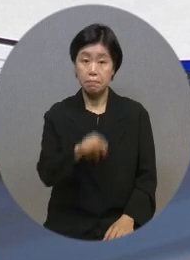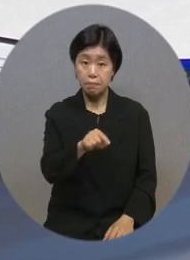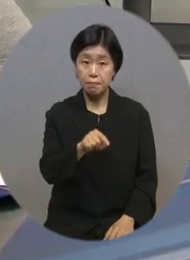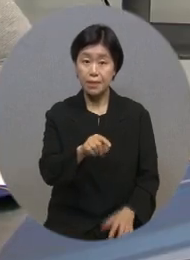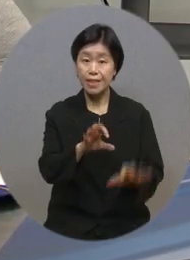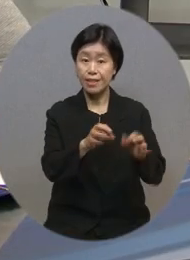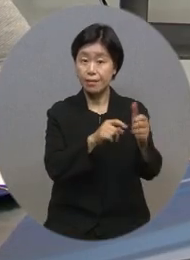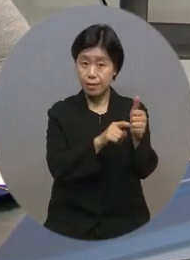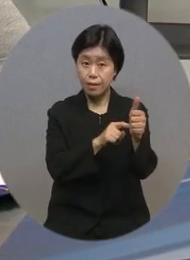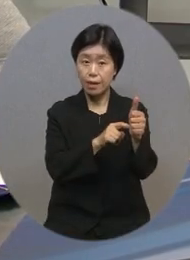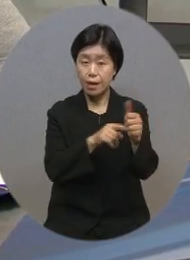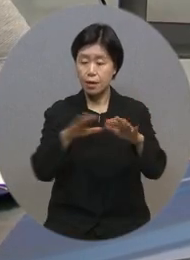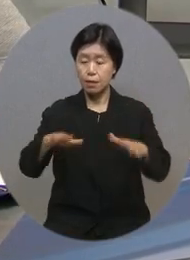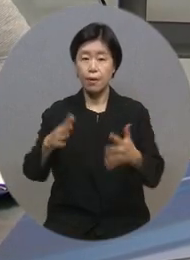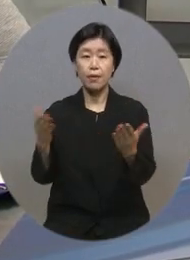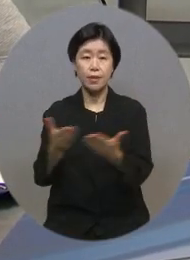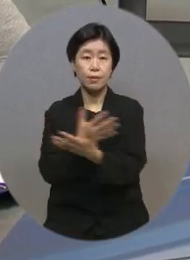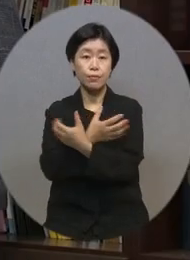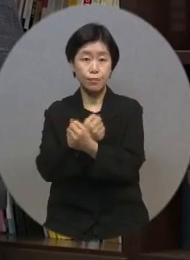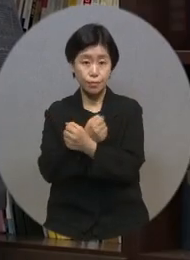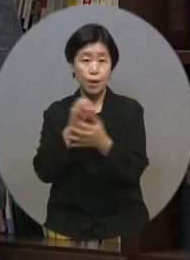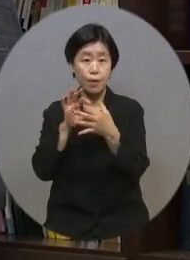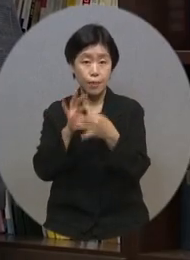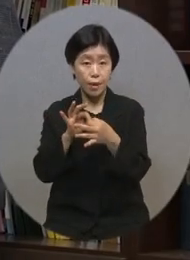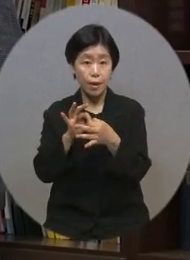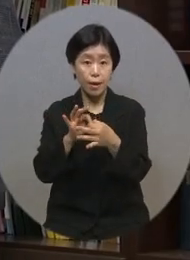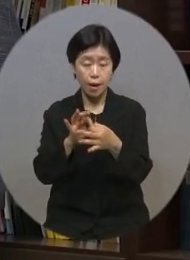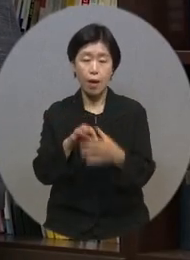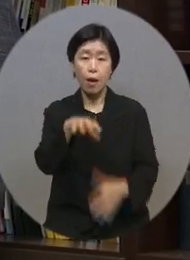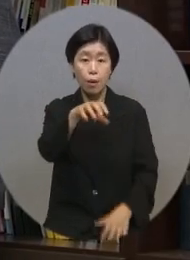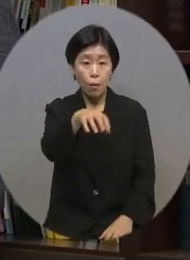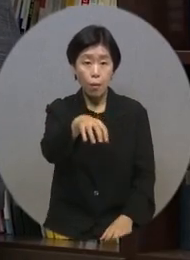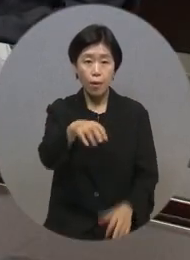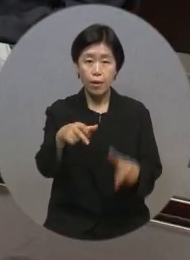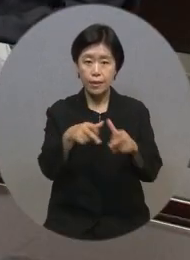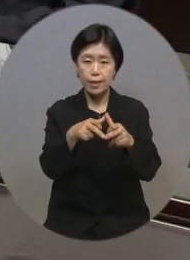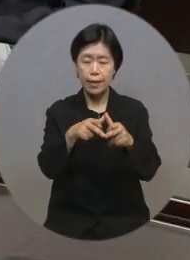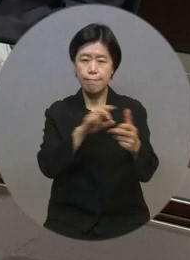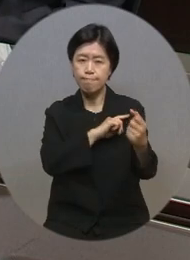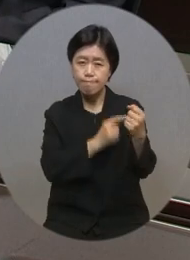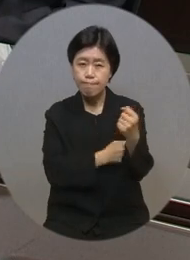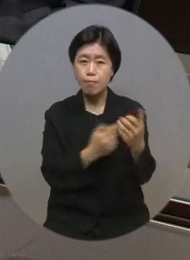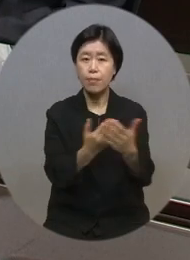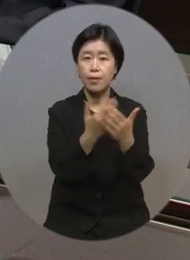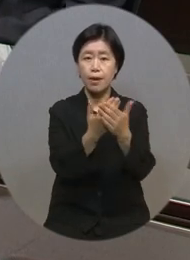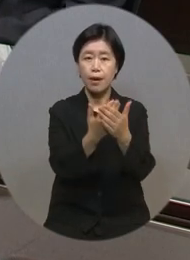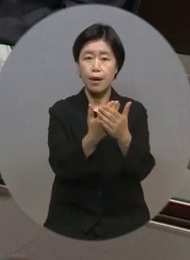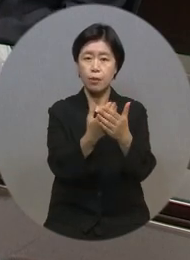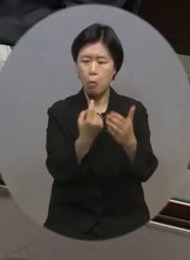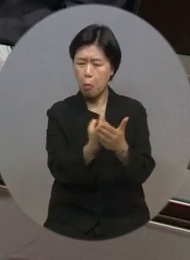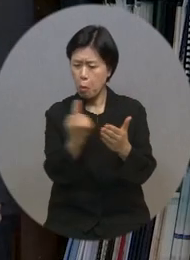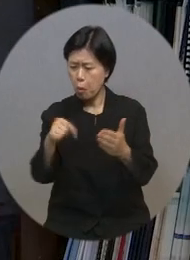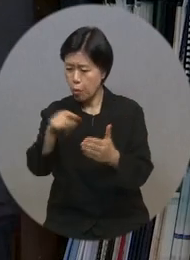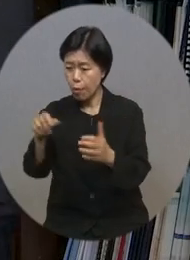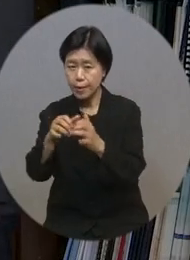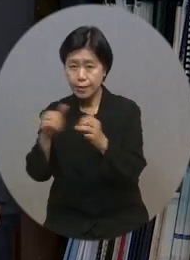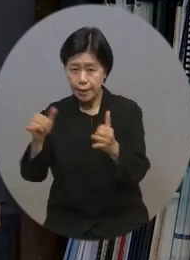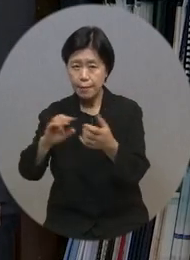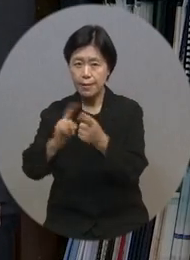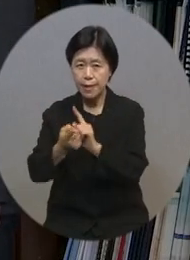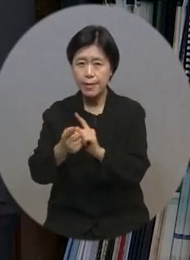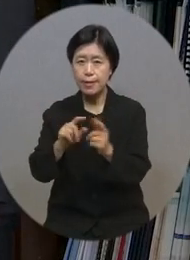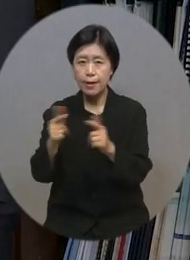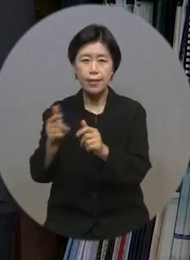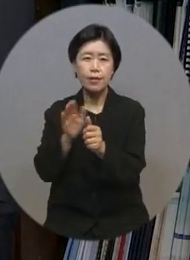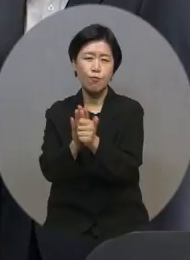김태훈 사장은 이번 업무 협약식을 통해 전북 특별자치도 지역의 장애인 인권 신장과 소회 계층 대변은 물론 이들의 문화 예수 활동 참여를